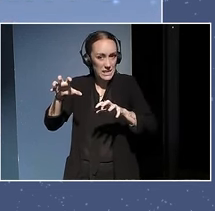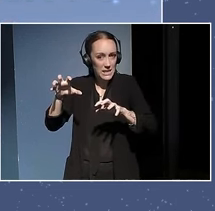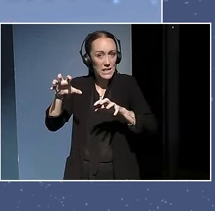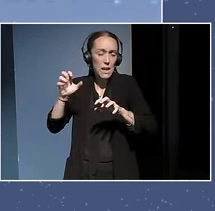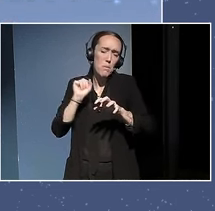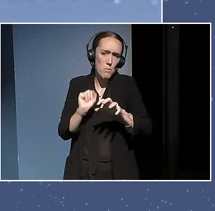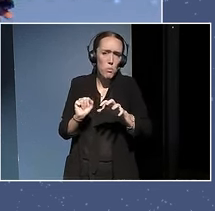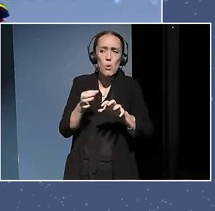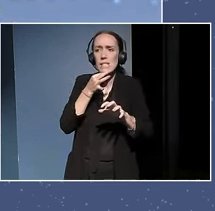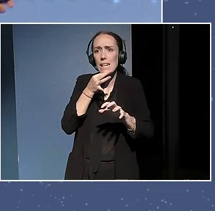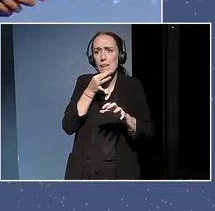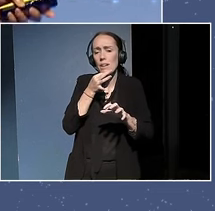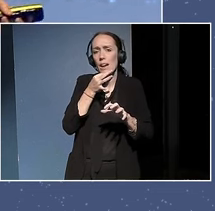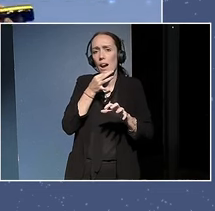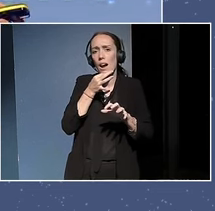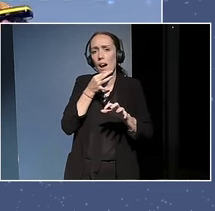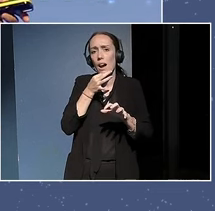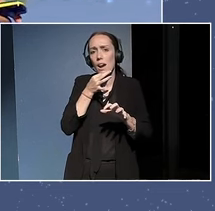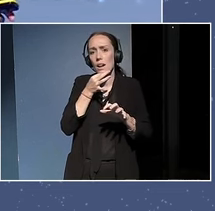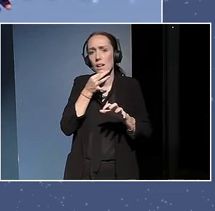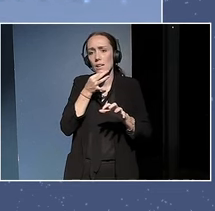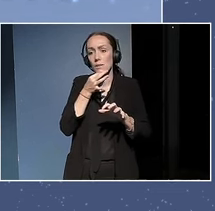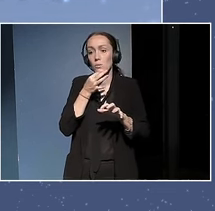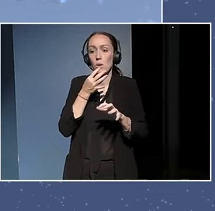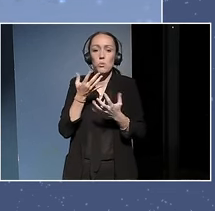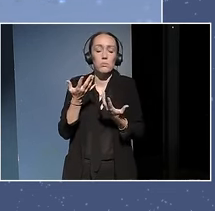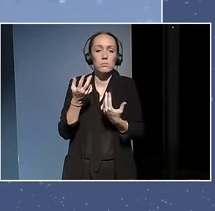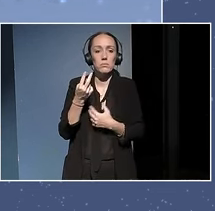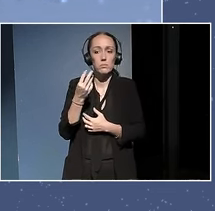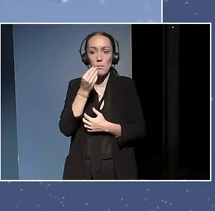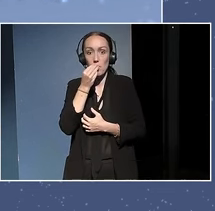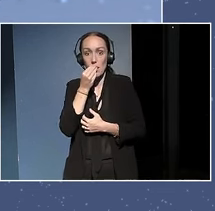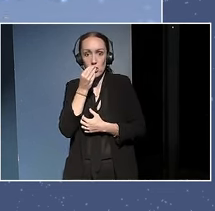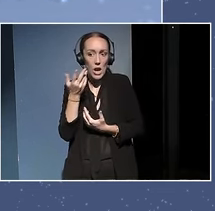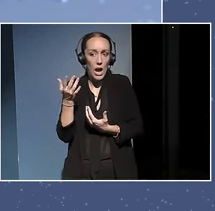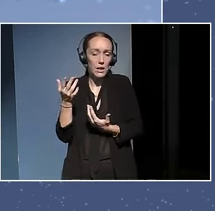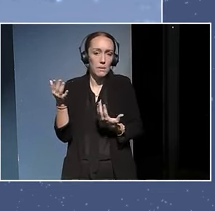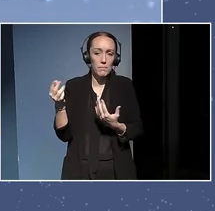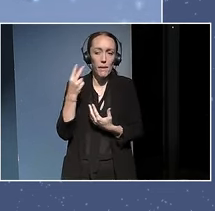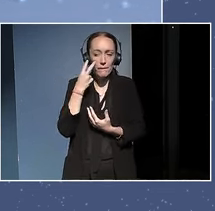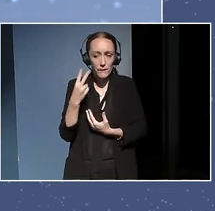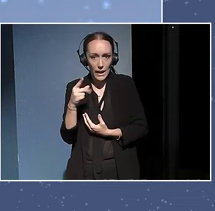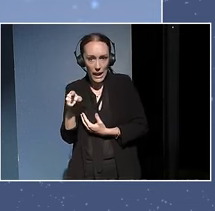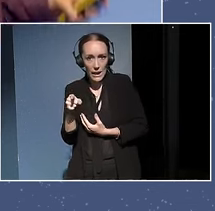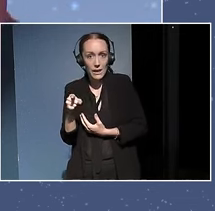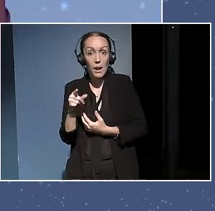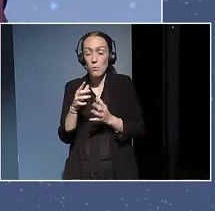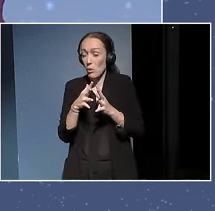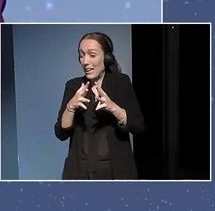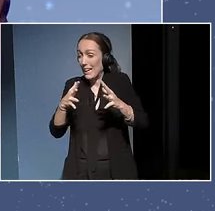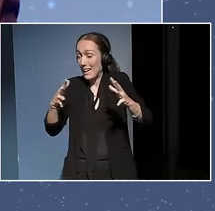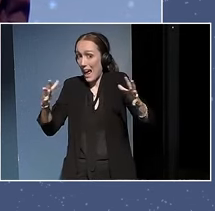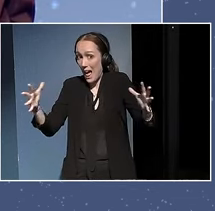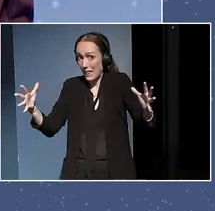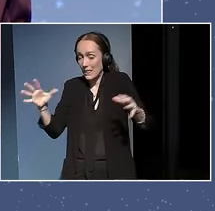eh trattenendo dopo averle localizzate con il muso delle prede anche che enormi pensate che